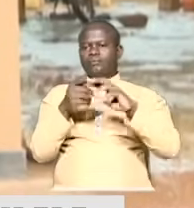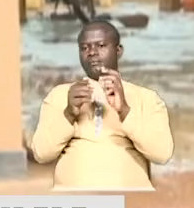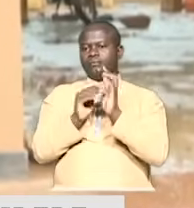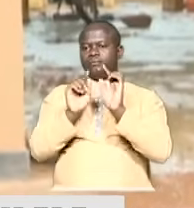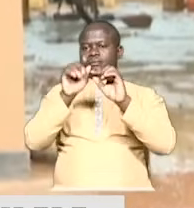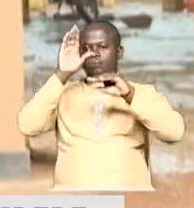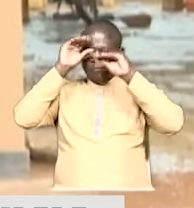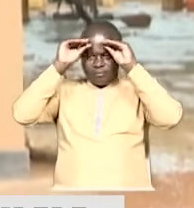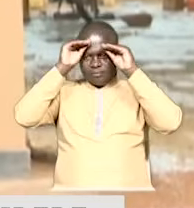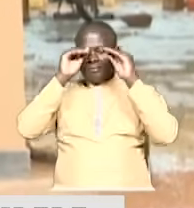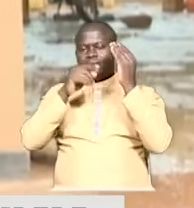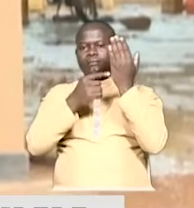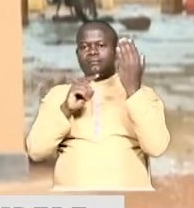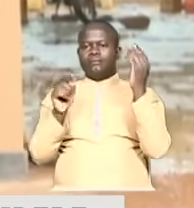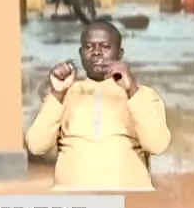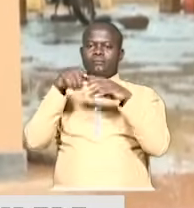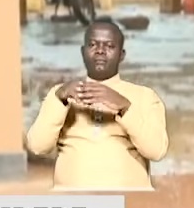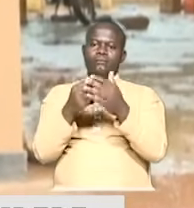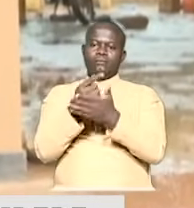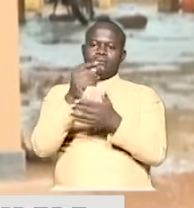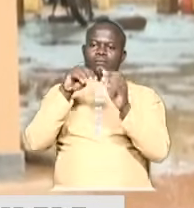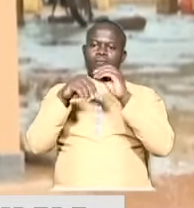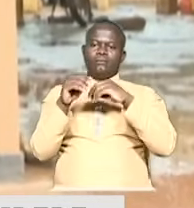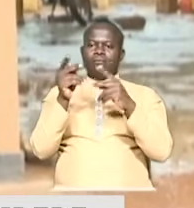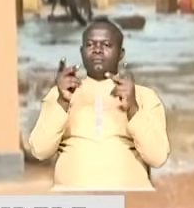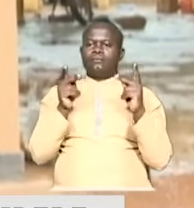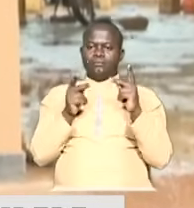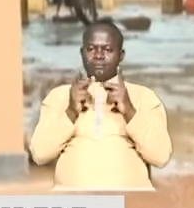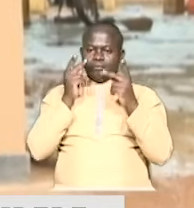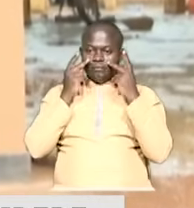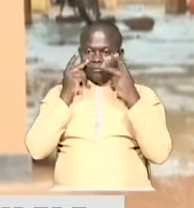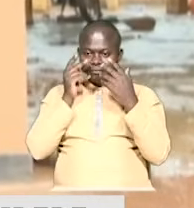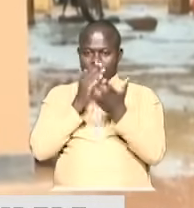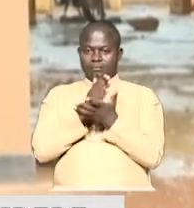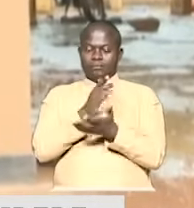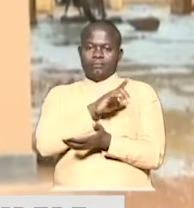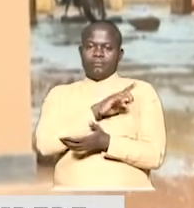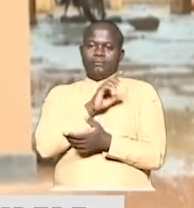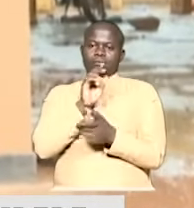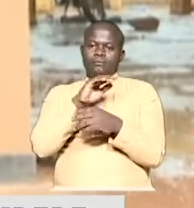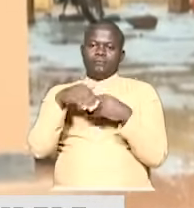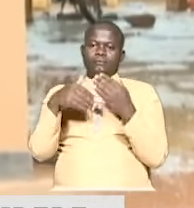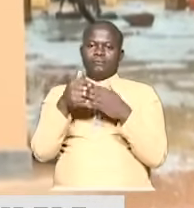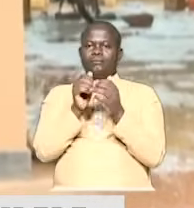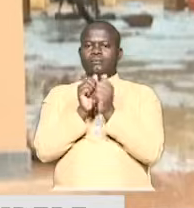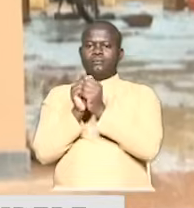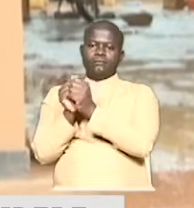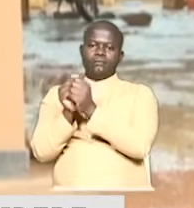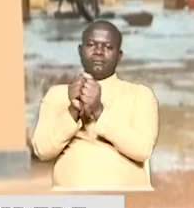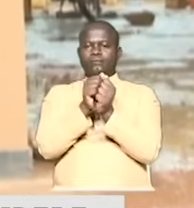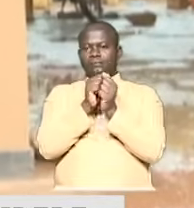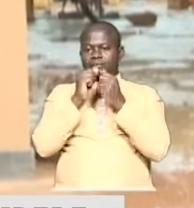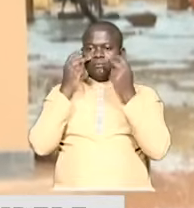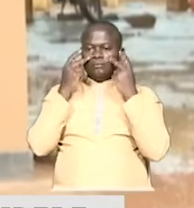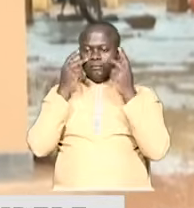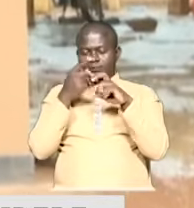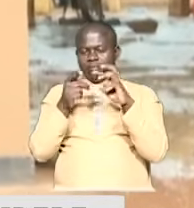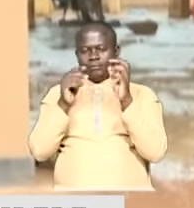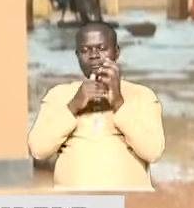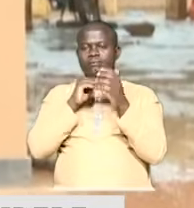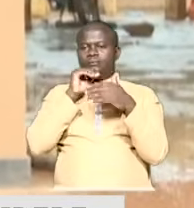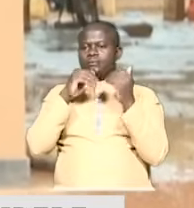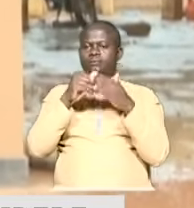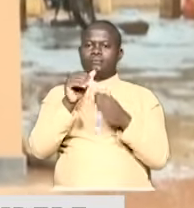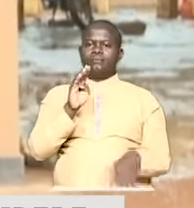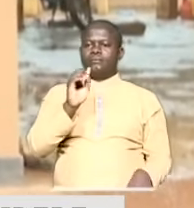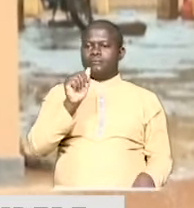bijye tekinike baze babyaza umusaruro aka gakiriro twabonye mu by'ukuri ni amahirwe abaturage ba Base babonye. Ariko gusa si n'aba Base